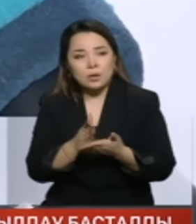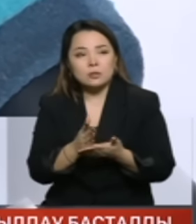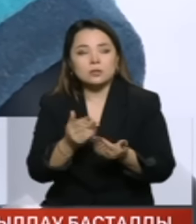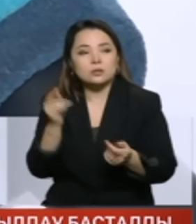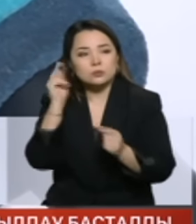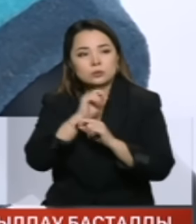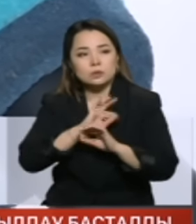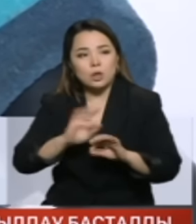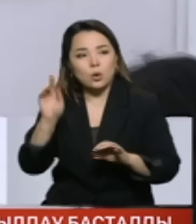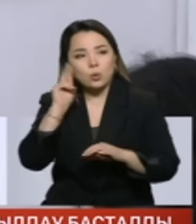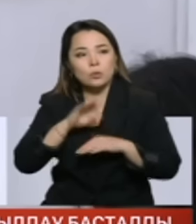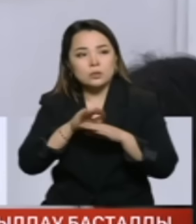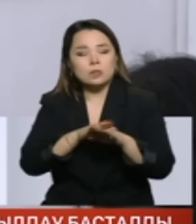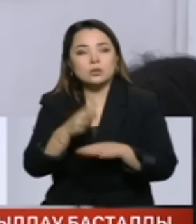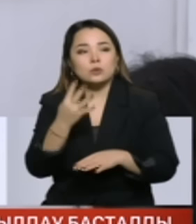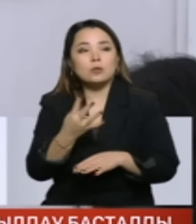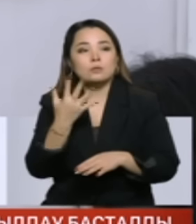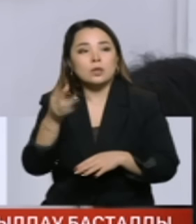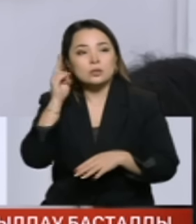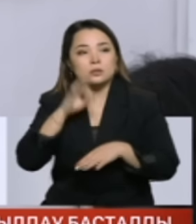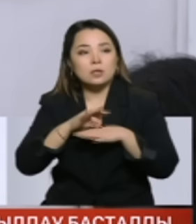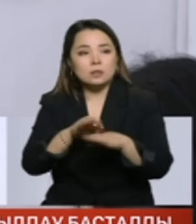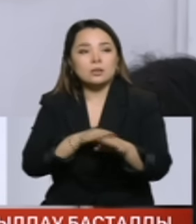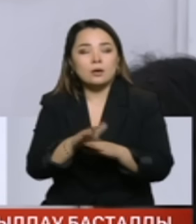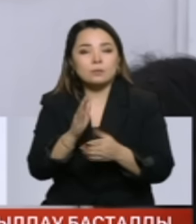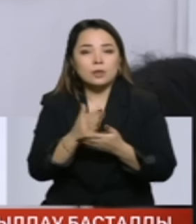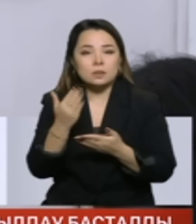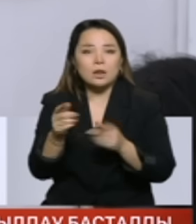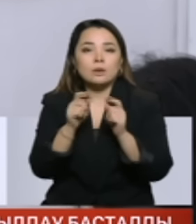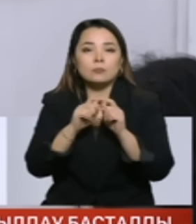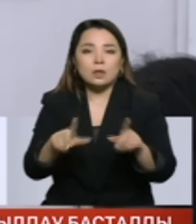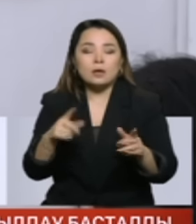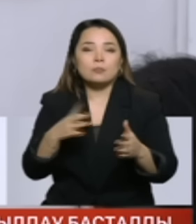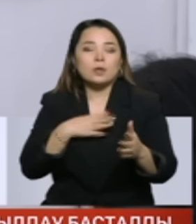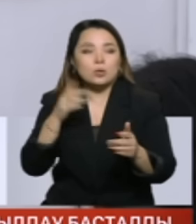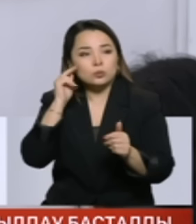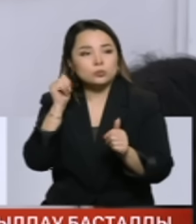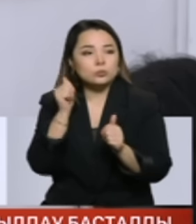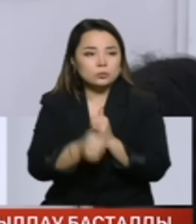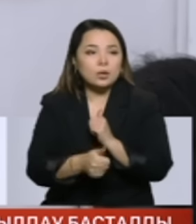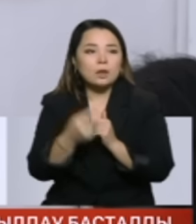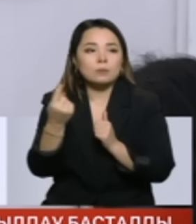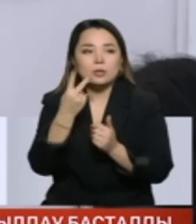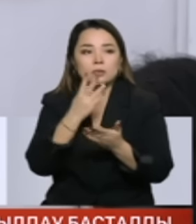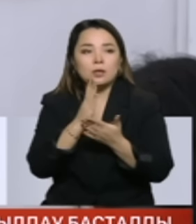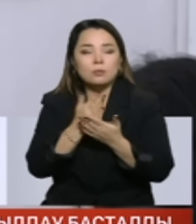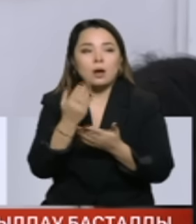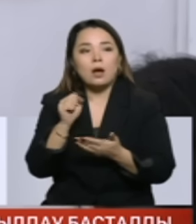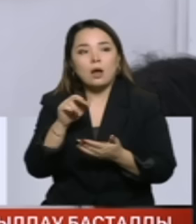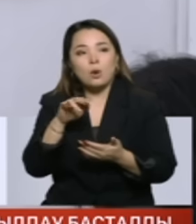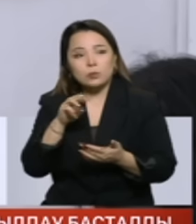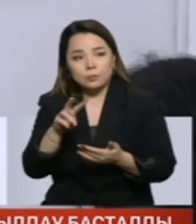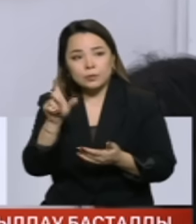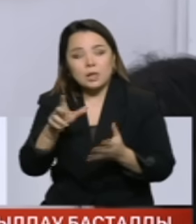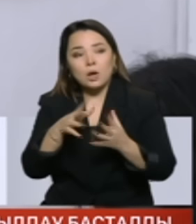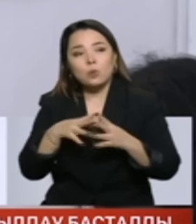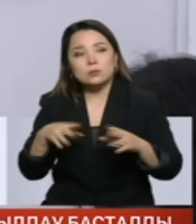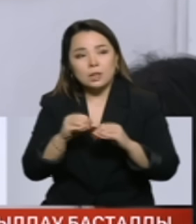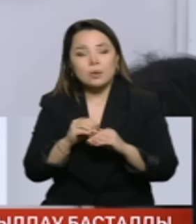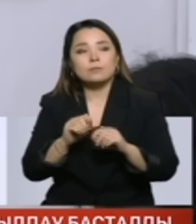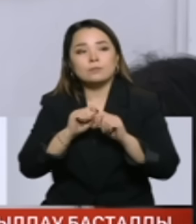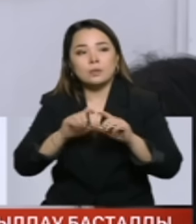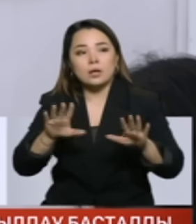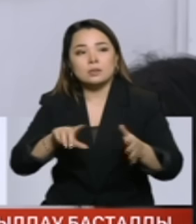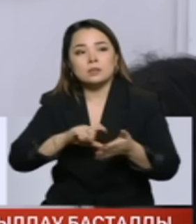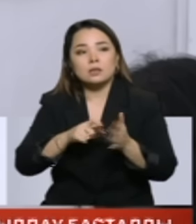Сабағын өте жақсы оқыды, 4-5-ке оқыды сабағын. Мектептегі алғыр, үлгілі оқушылардың бірі болды аялым. Отбасына мектеп